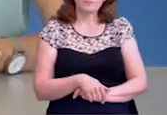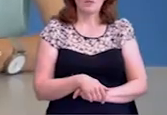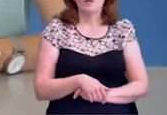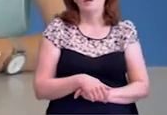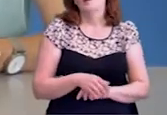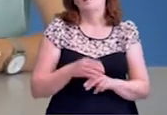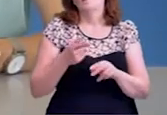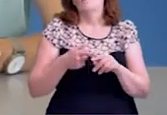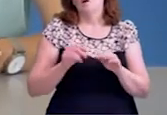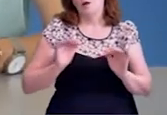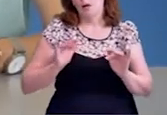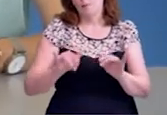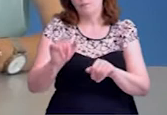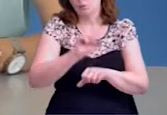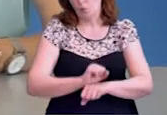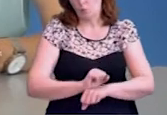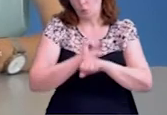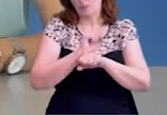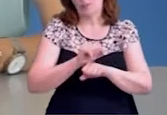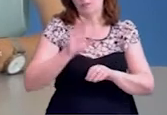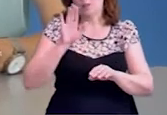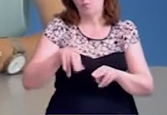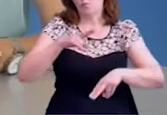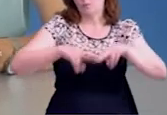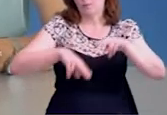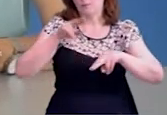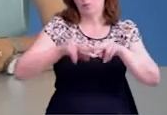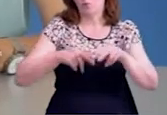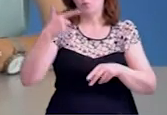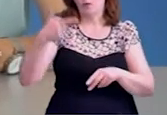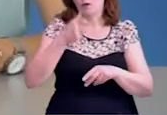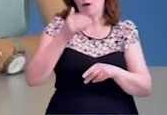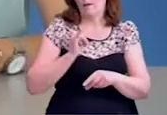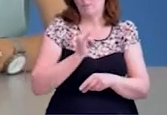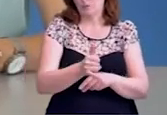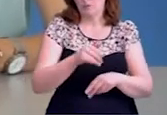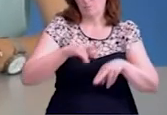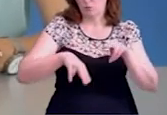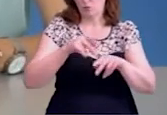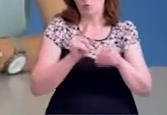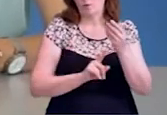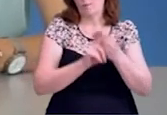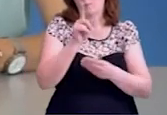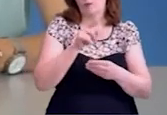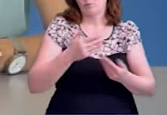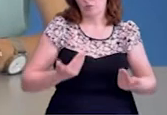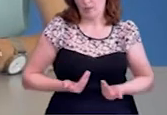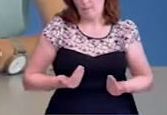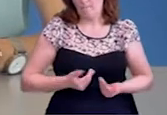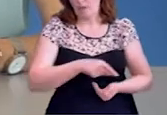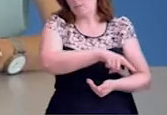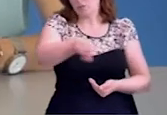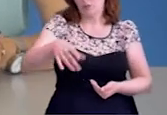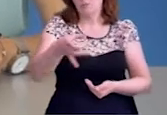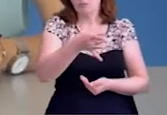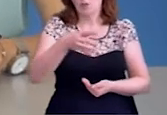Безстрокову акцію протесту проти будівництва газової заправки на місці автостоянки почали мешканці мікрорайону Масани у Чернігові.